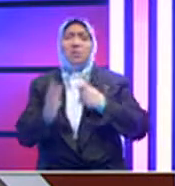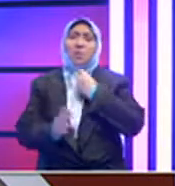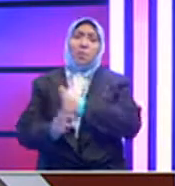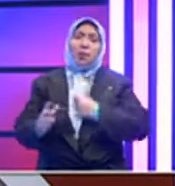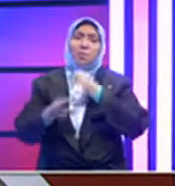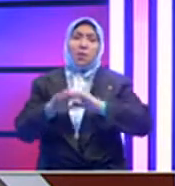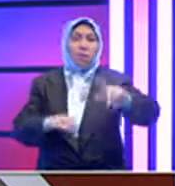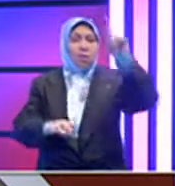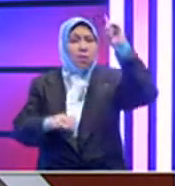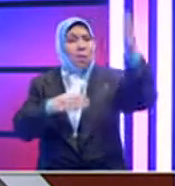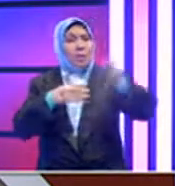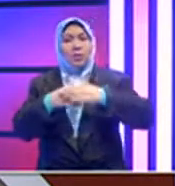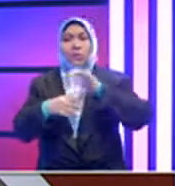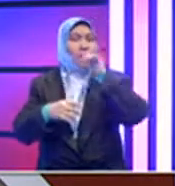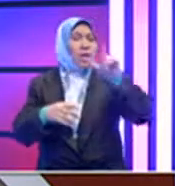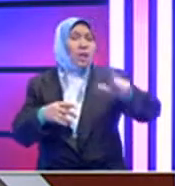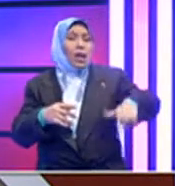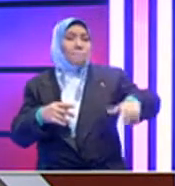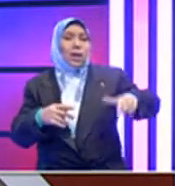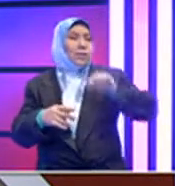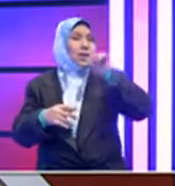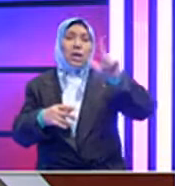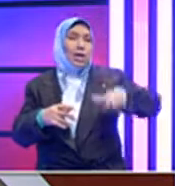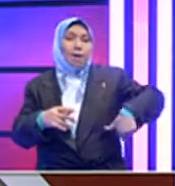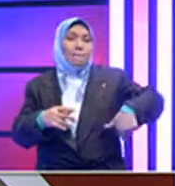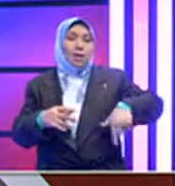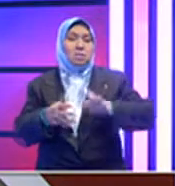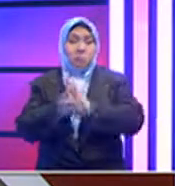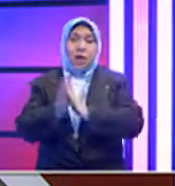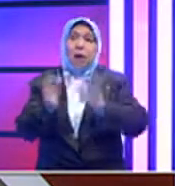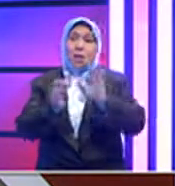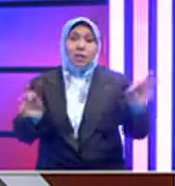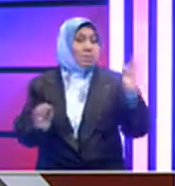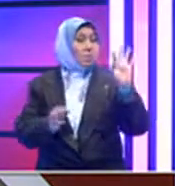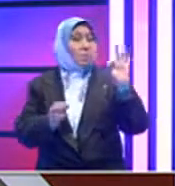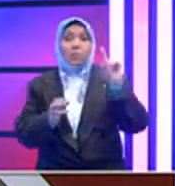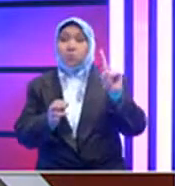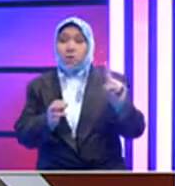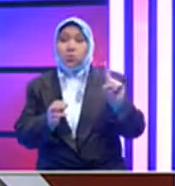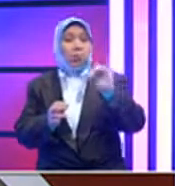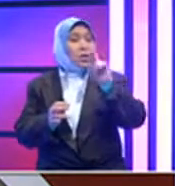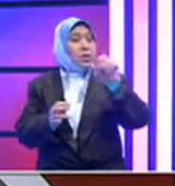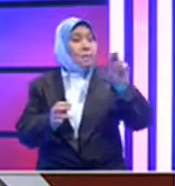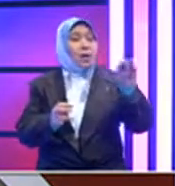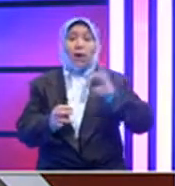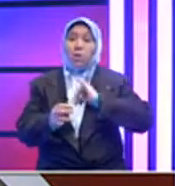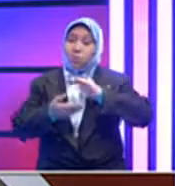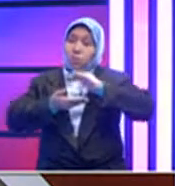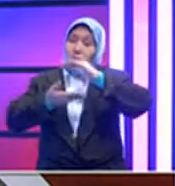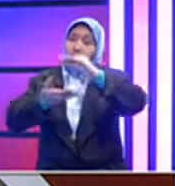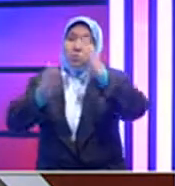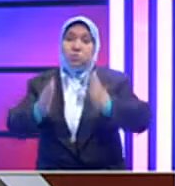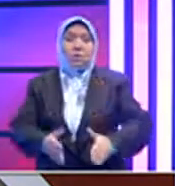kembali semula tidak terlambat tidak the tidak lambat ayat yang ke-91 in nama Sesungguhnya aku ini diutuskan